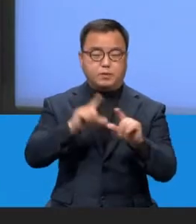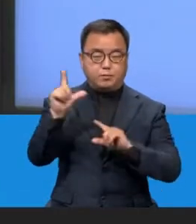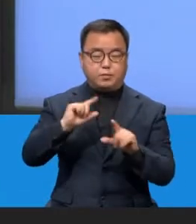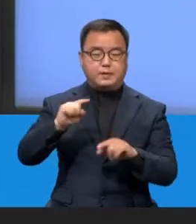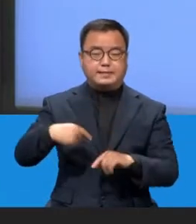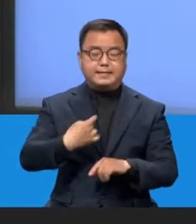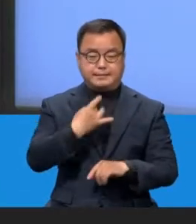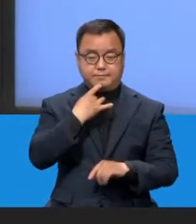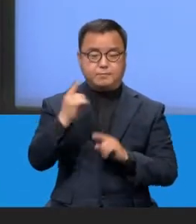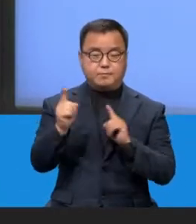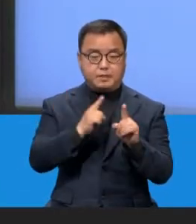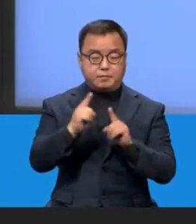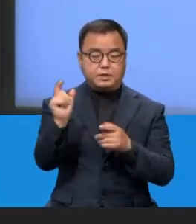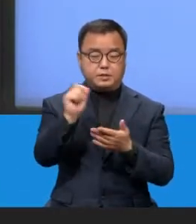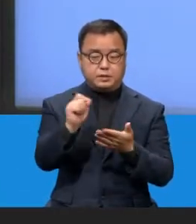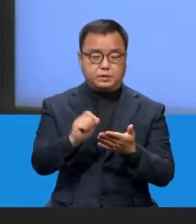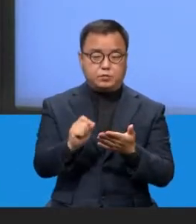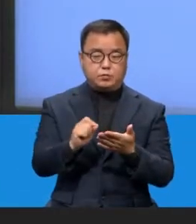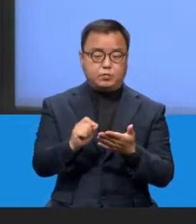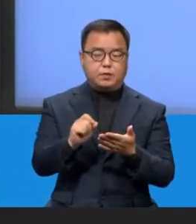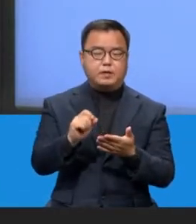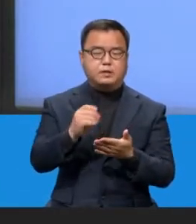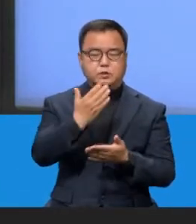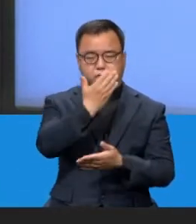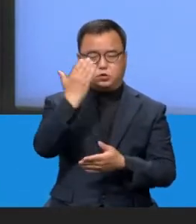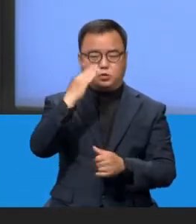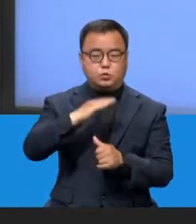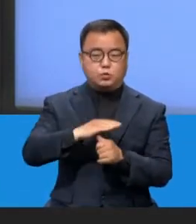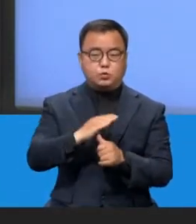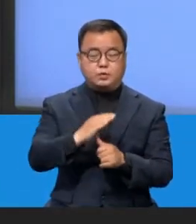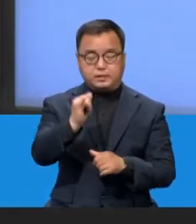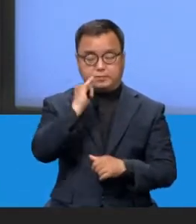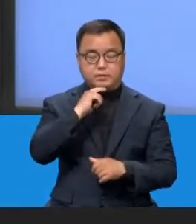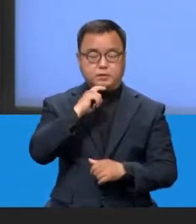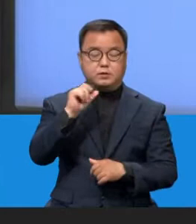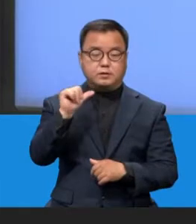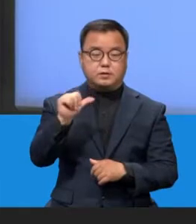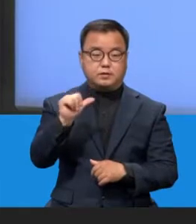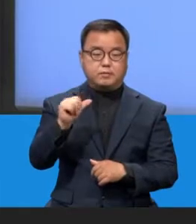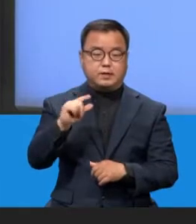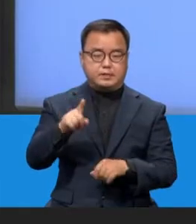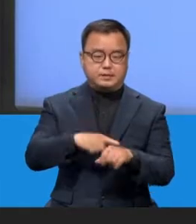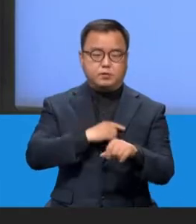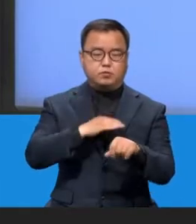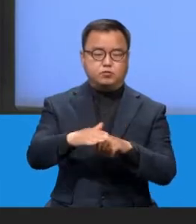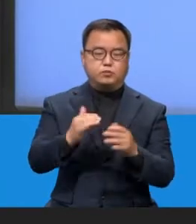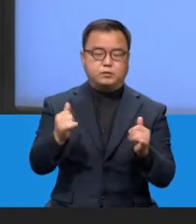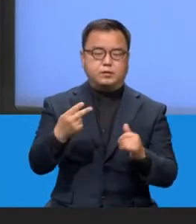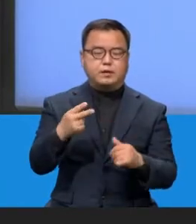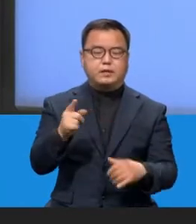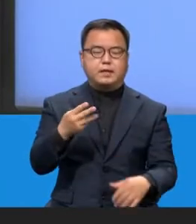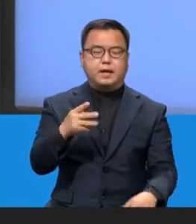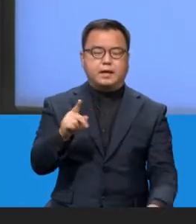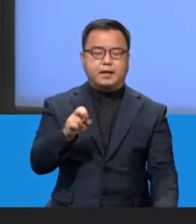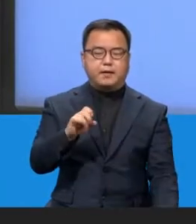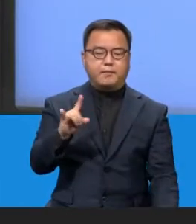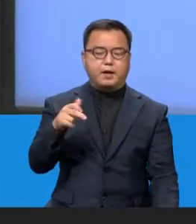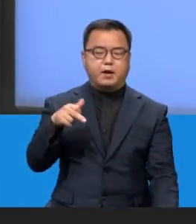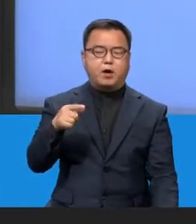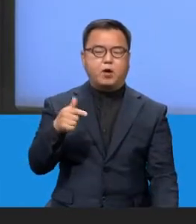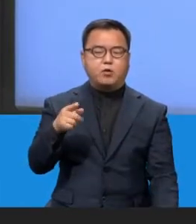언어로 기록한 아일랜드 청소년이 있습니다. 오늘 뉴스지에서는 15살 자연주의자 다라 맥커널티를